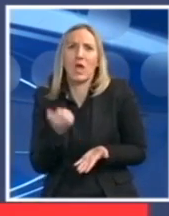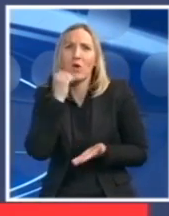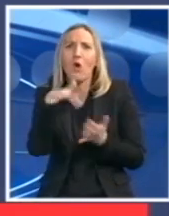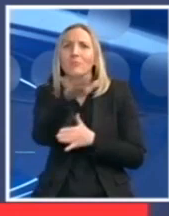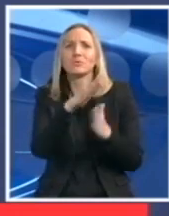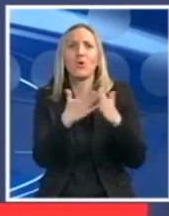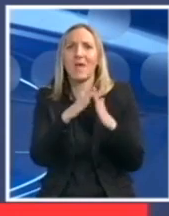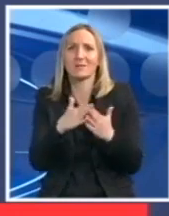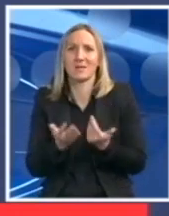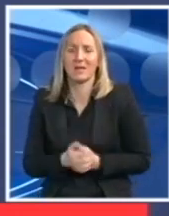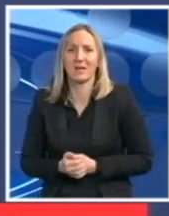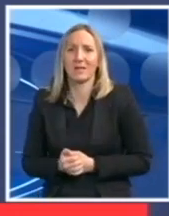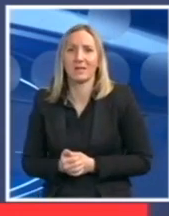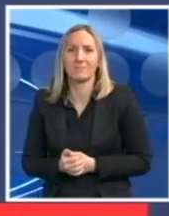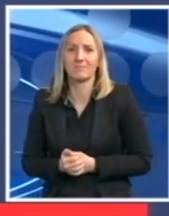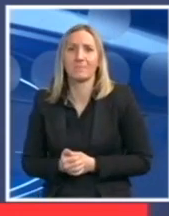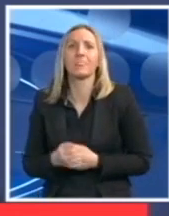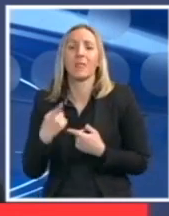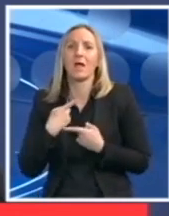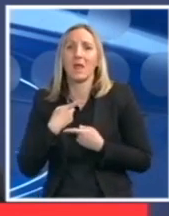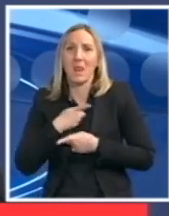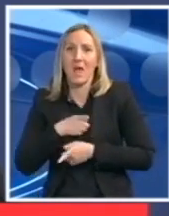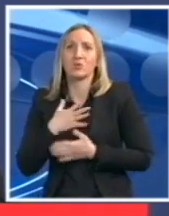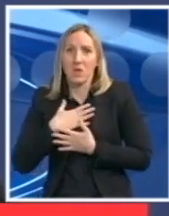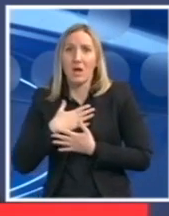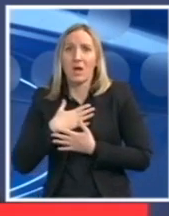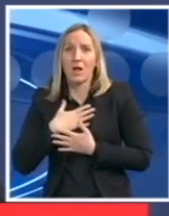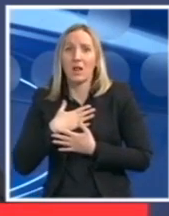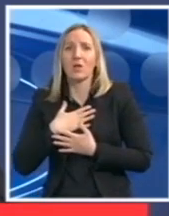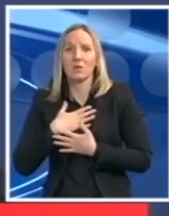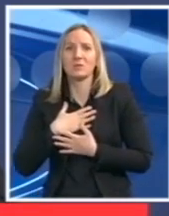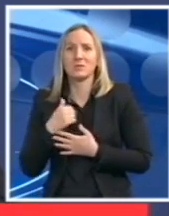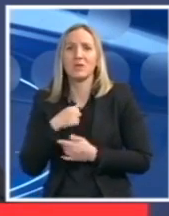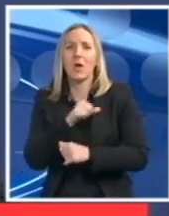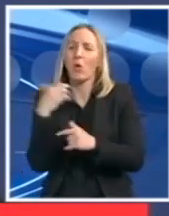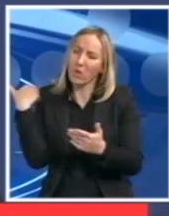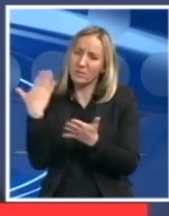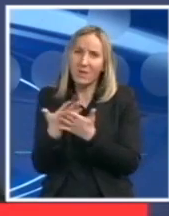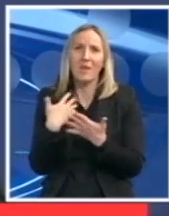mislim da me neko pogrešno, pošto sam se, radio sam sa Romima godinama,